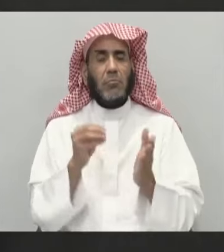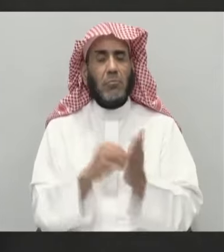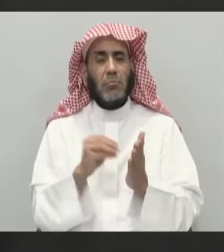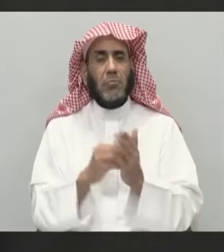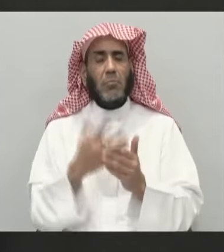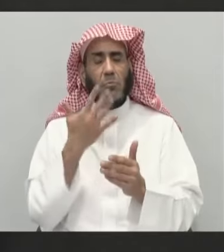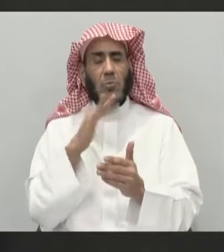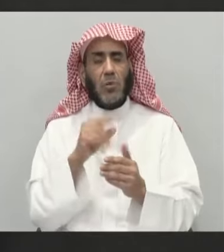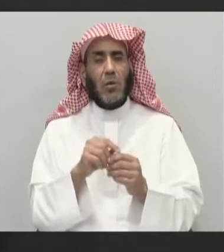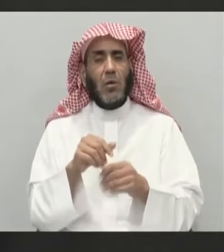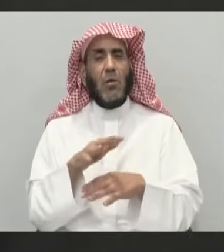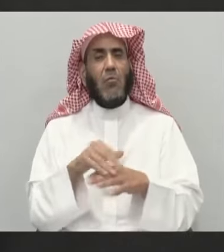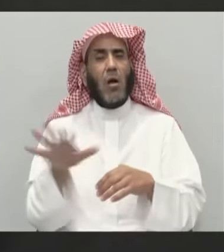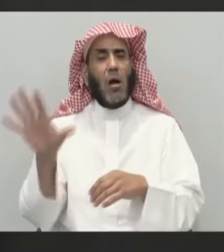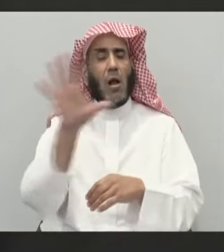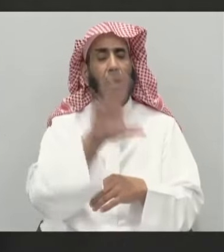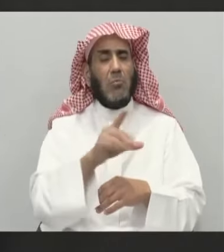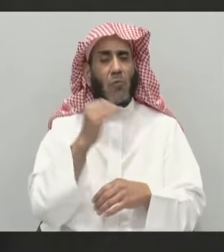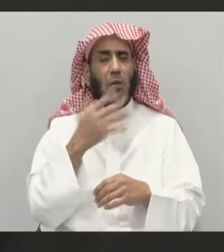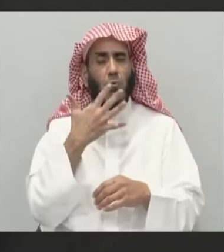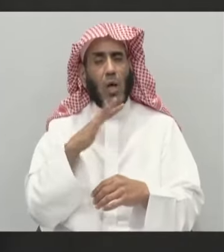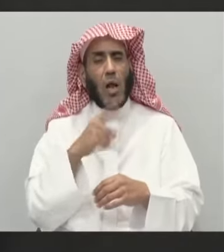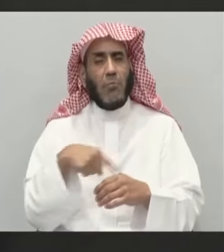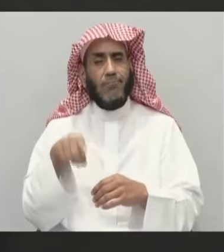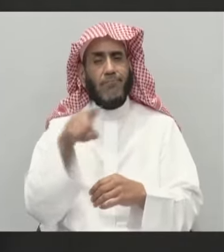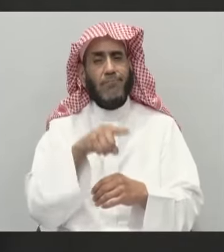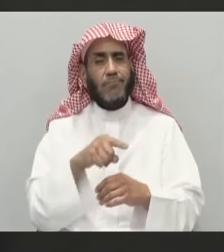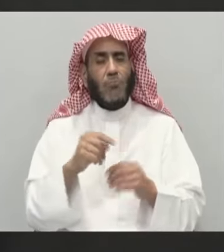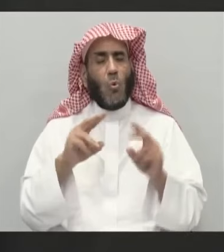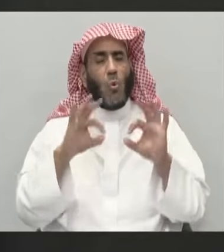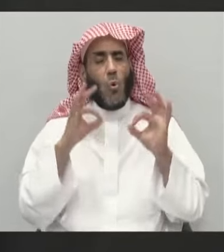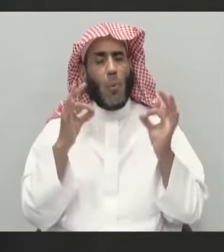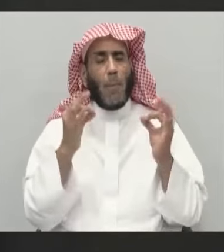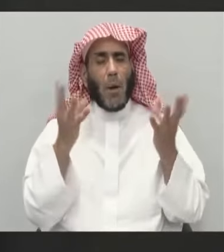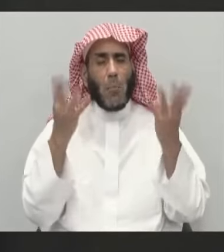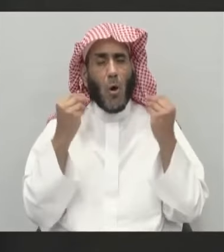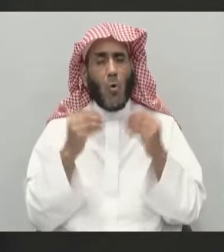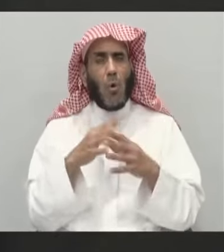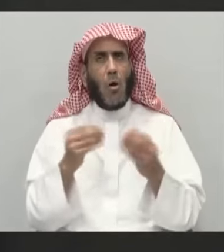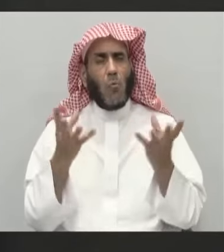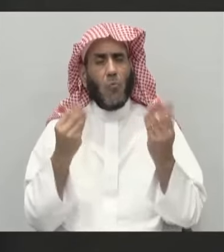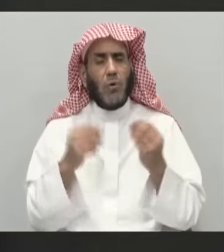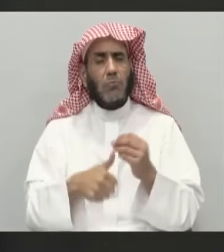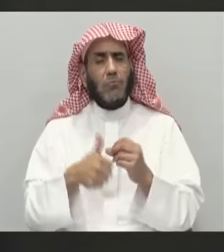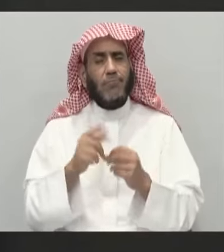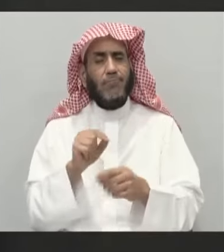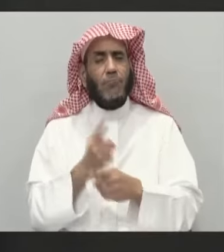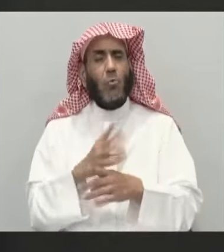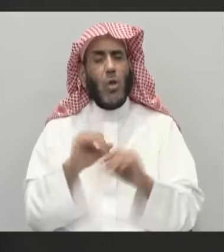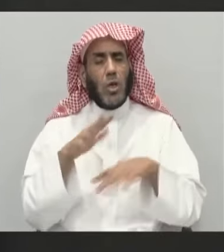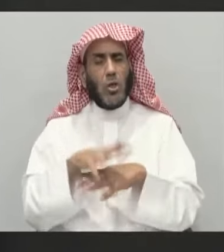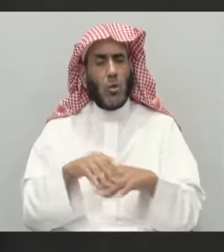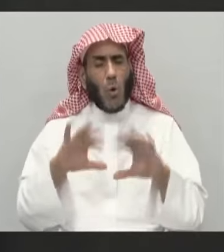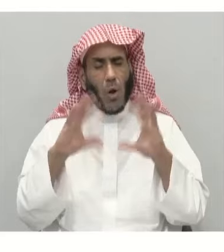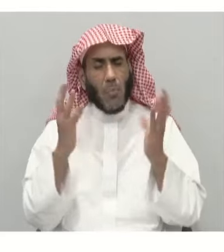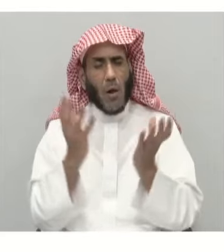للتبسيط عليك في خرائط مفاهيم تسهل عليك كما يقال الالمام بالمعلومه ولو ان الجدول في كثير من الاحيان ايضا يجمع لك